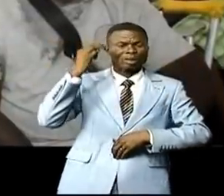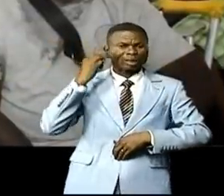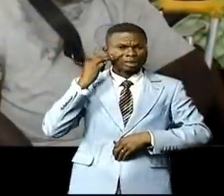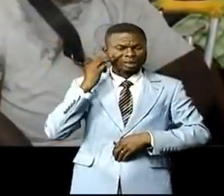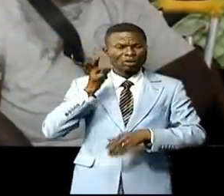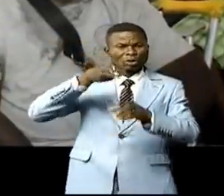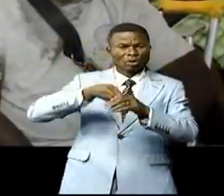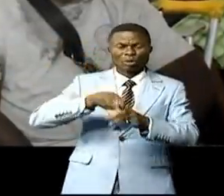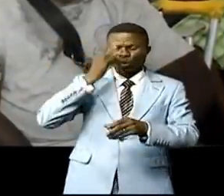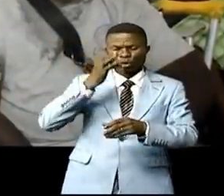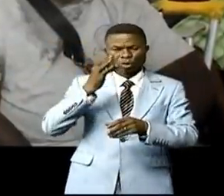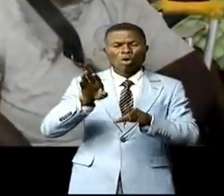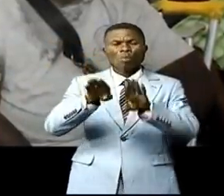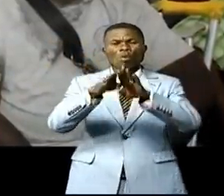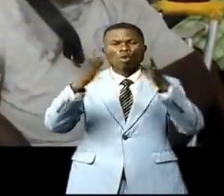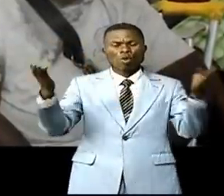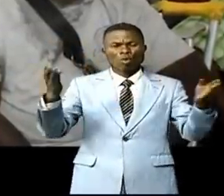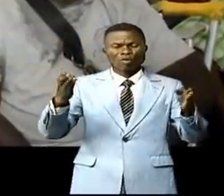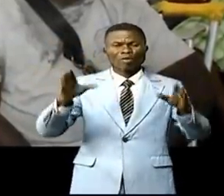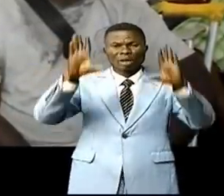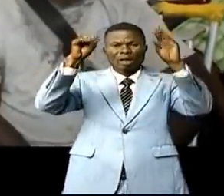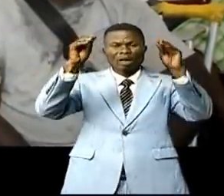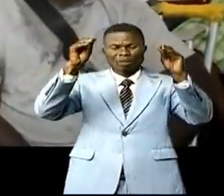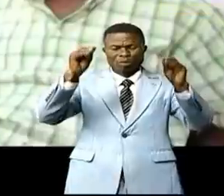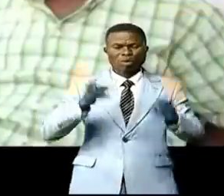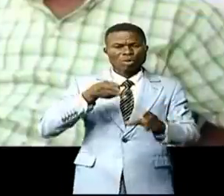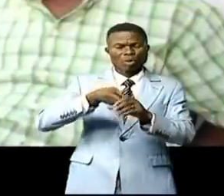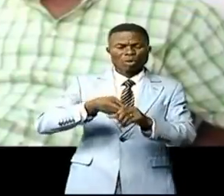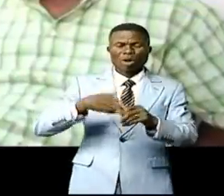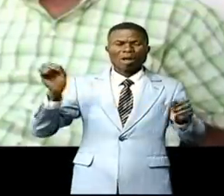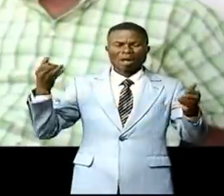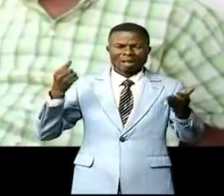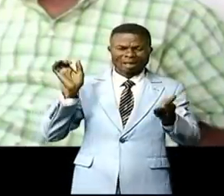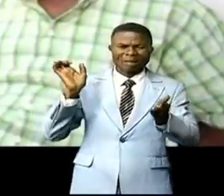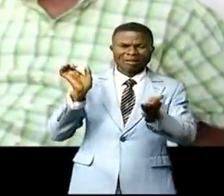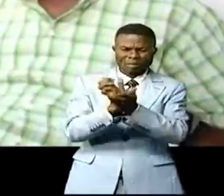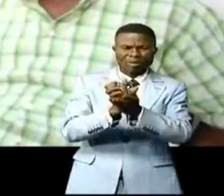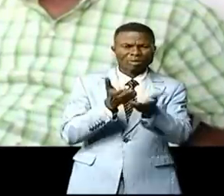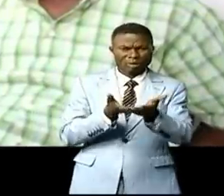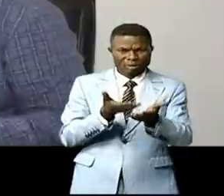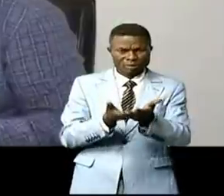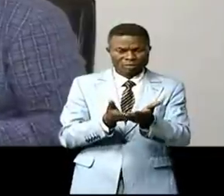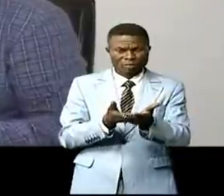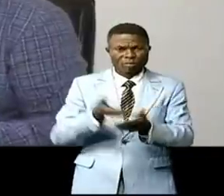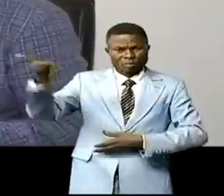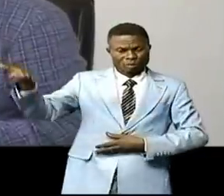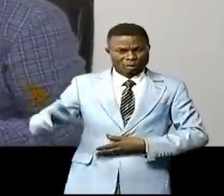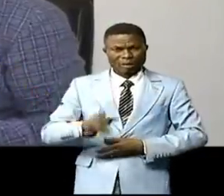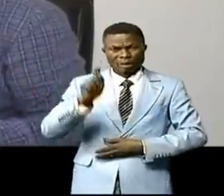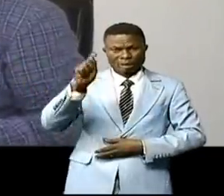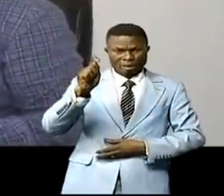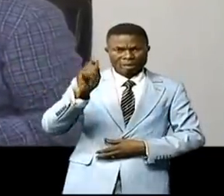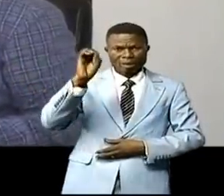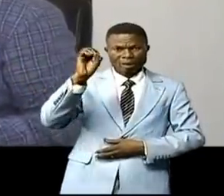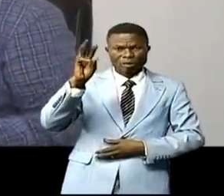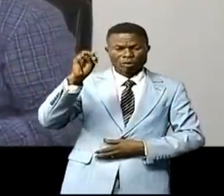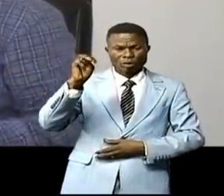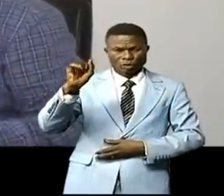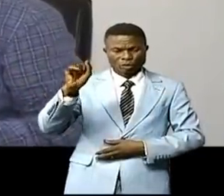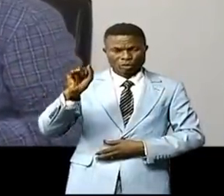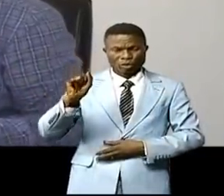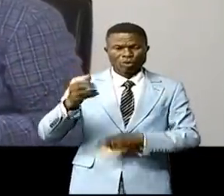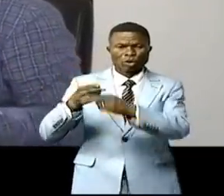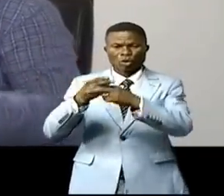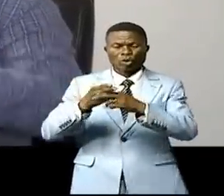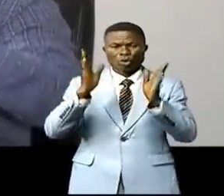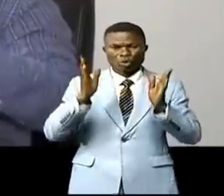la réouverture des dépôts scellés par l'équipe de l'Hydro Task Force Kinshasa. Reçu par Tony Cheremani, superviseur de l'Hydro Task